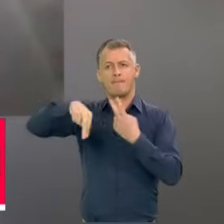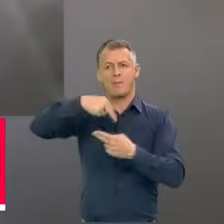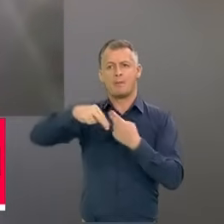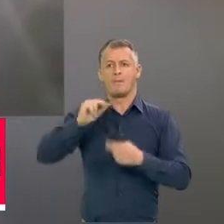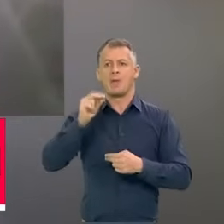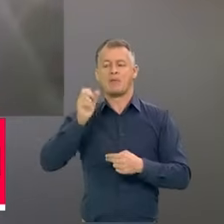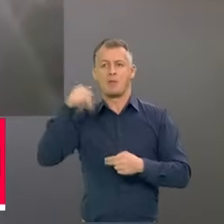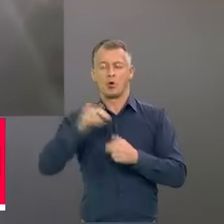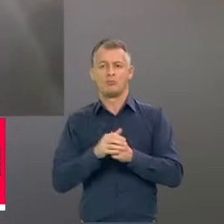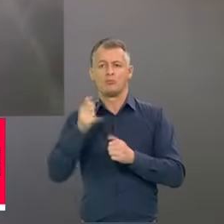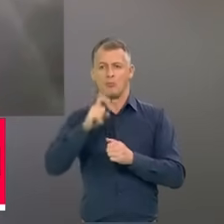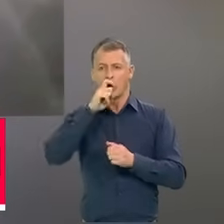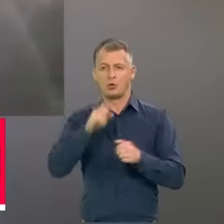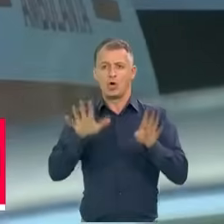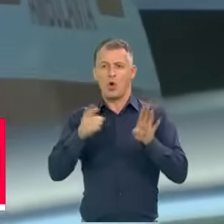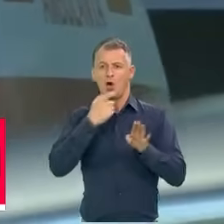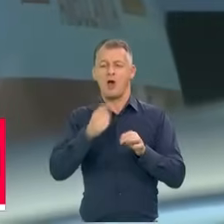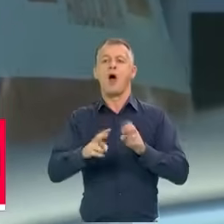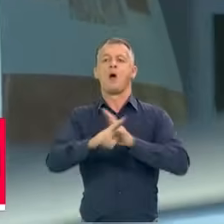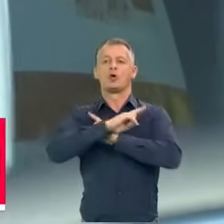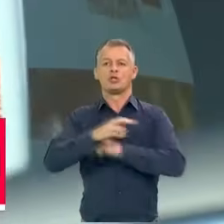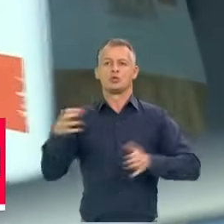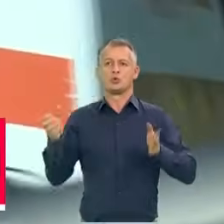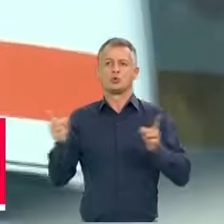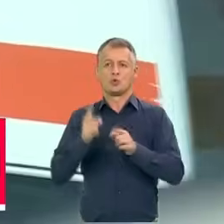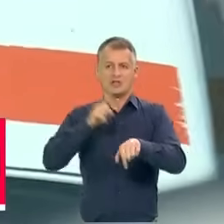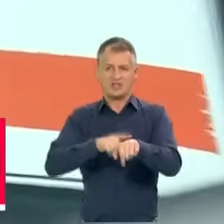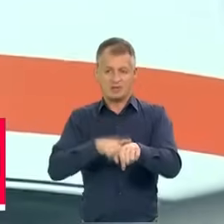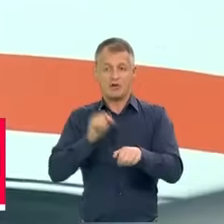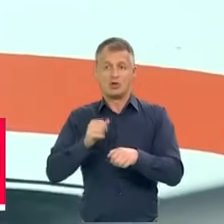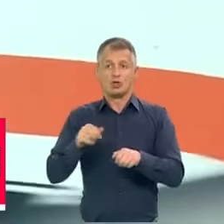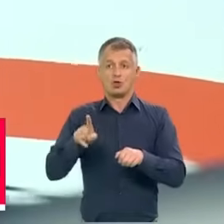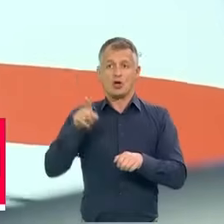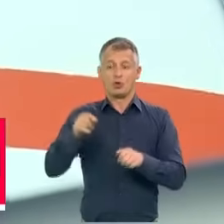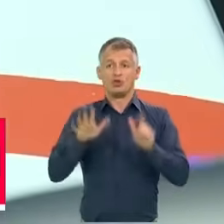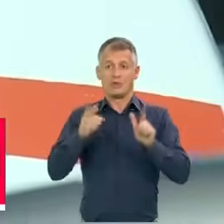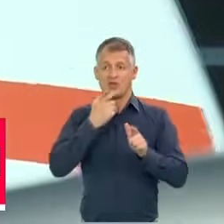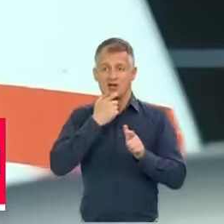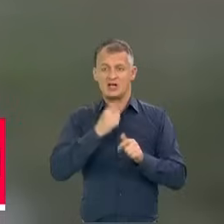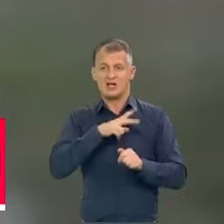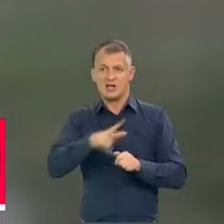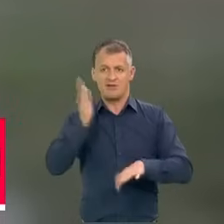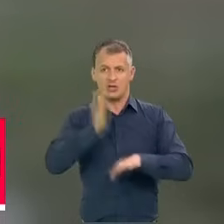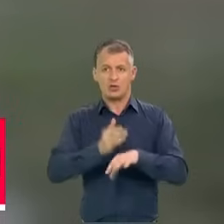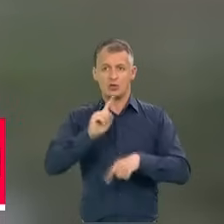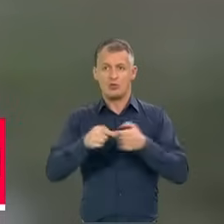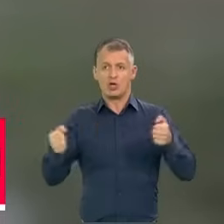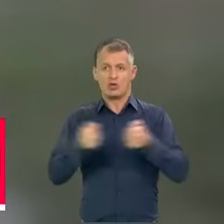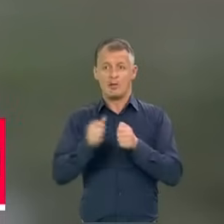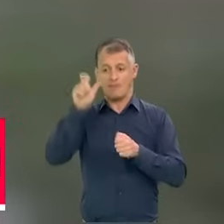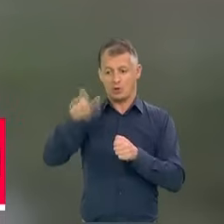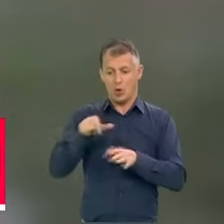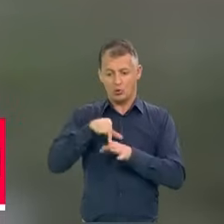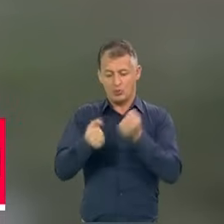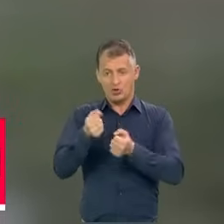vârstă de nouă ani a murit la scurt timp după impact iar sora lui de șapte ani a fost grav rănită după accident șoferul a abandonat mașina și a